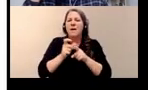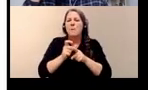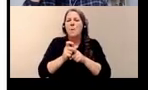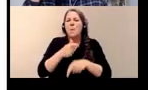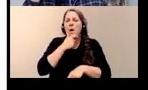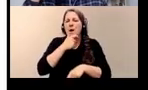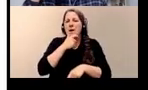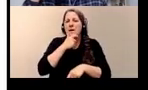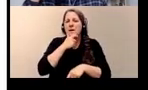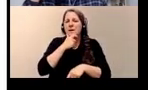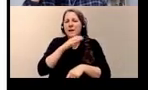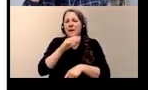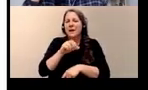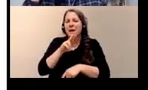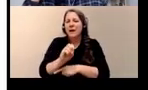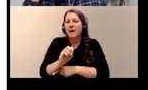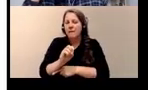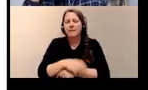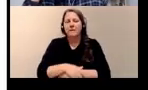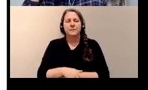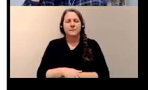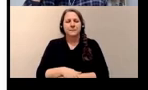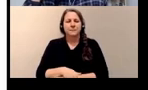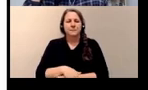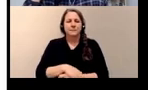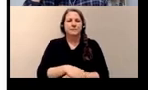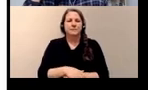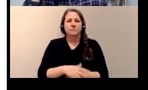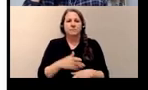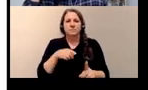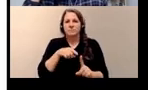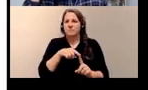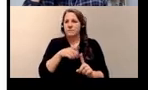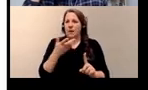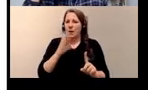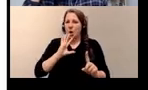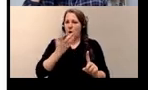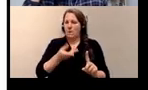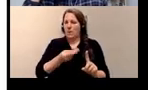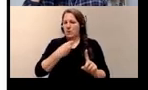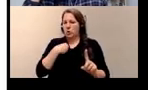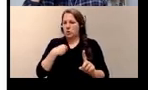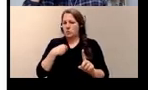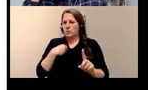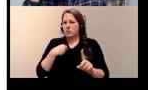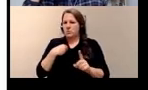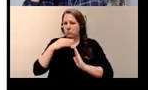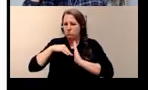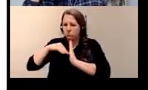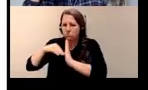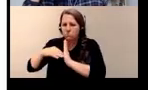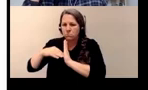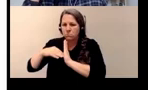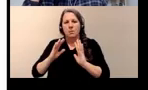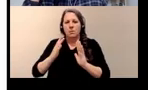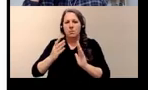associé à ces expressions, donnent lieu en fait à tout un ensemble de travaux qui nous incitent, hein,